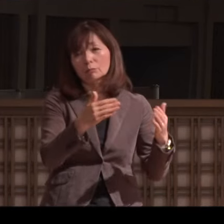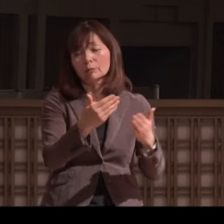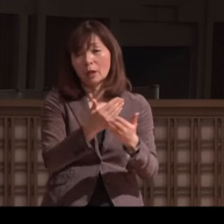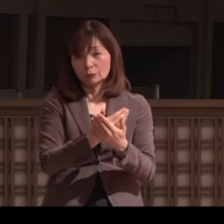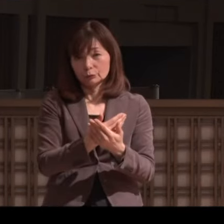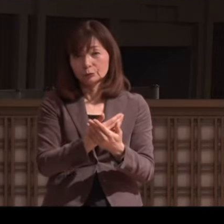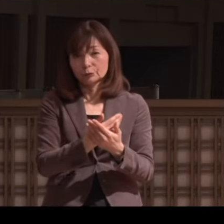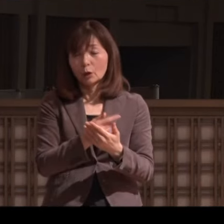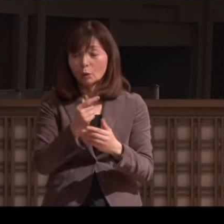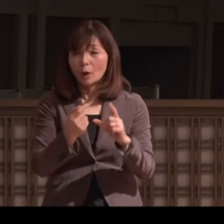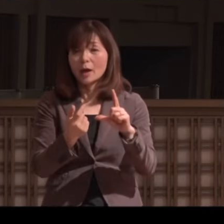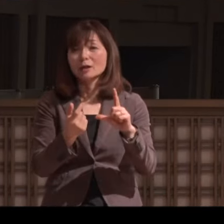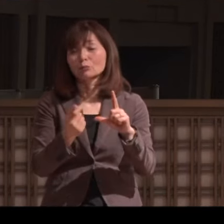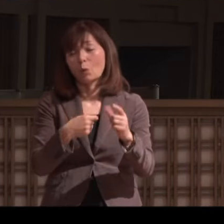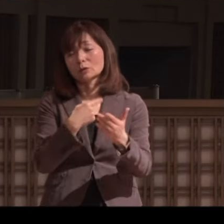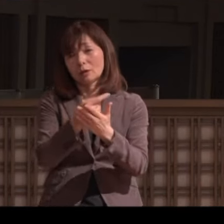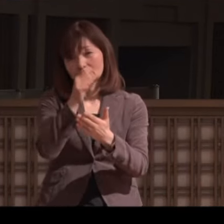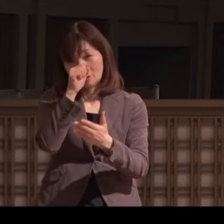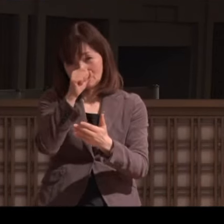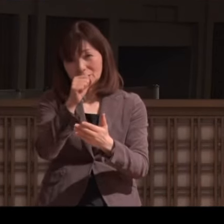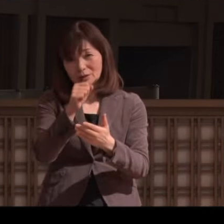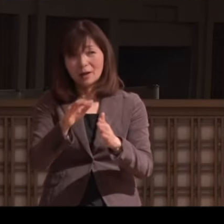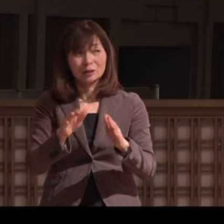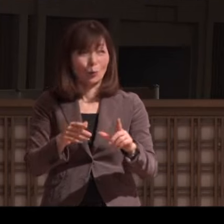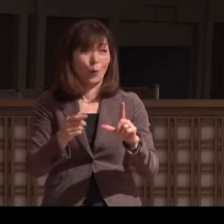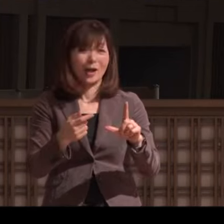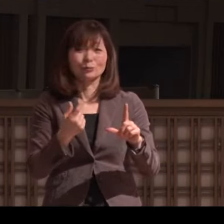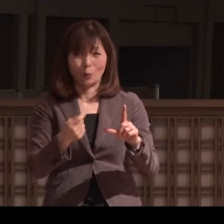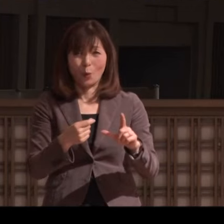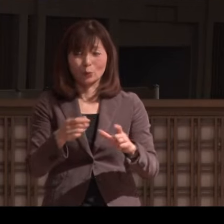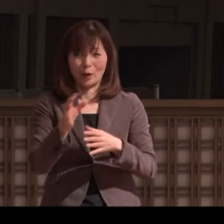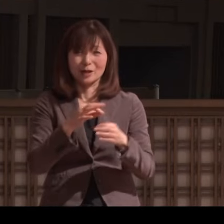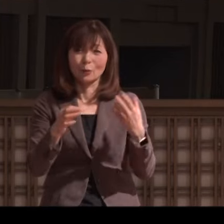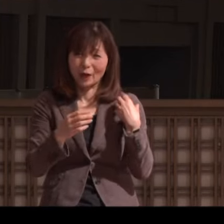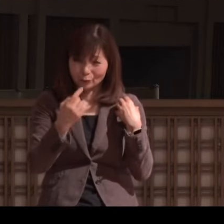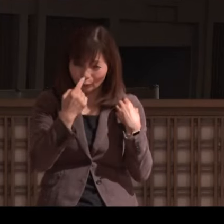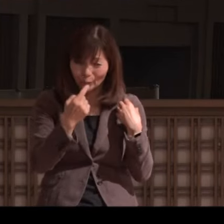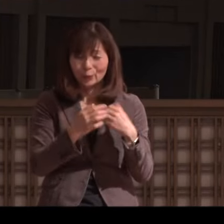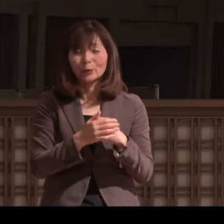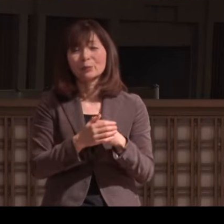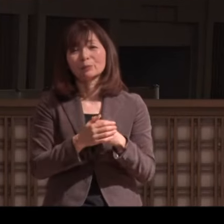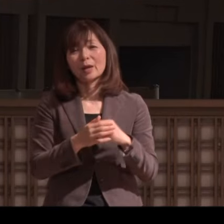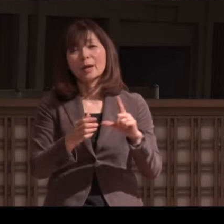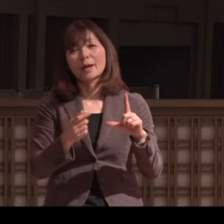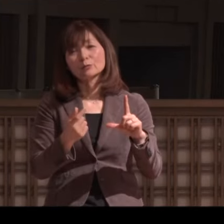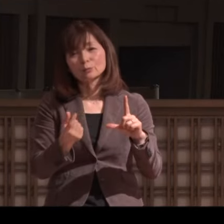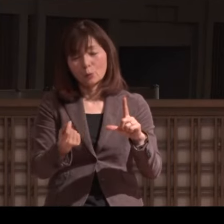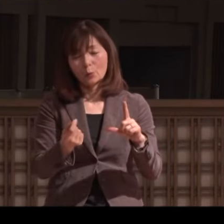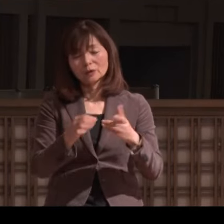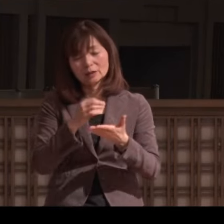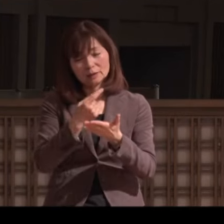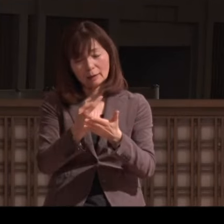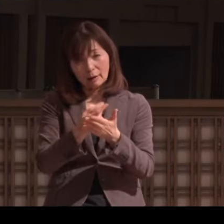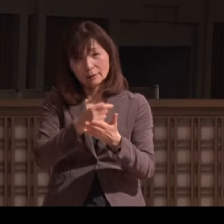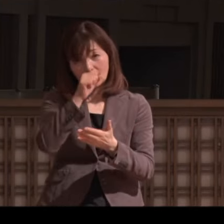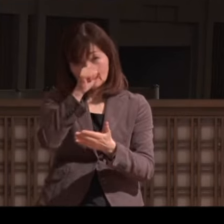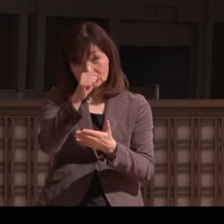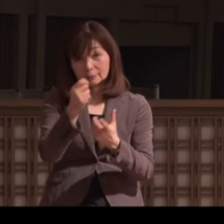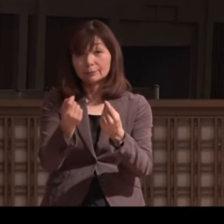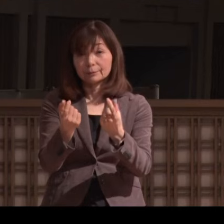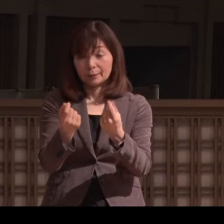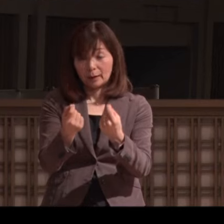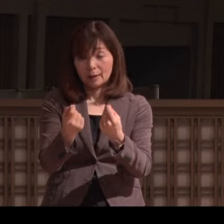もエルモ参加しないては俺今日なんかエルモの営業者みたいになってますねでも参加しない手はないだろうなと思いますねだって